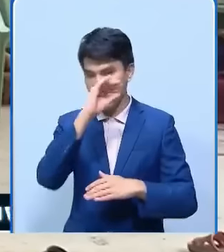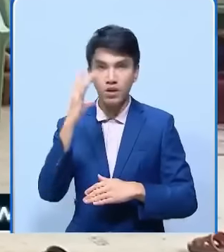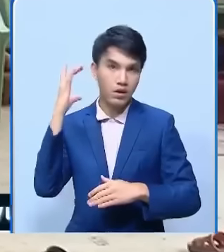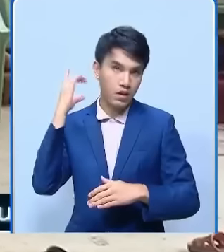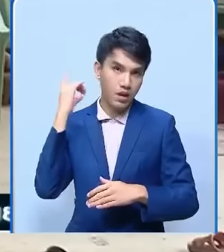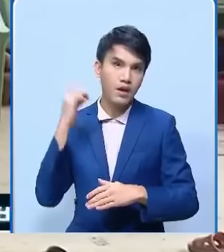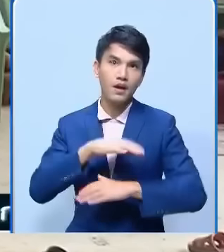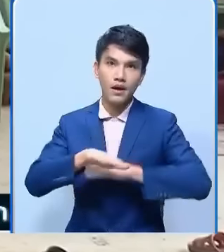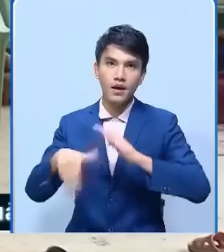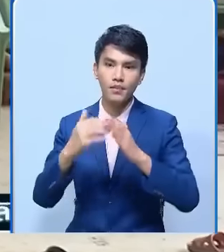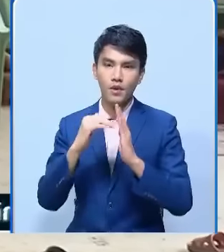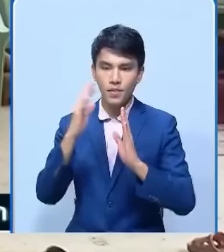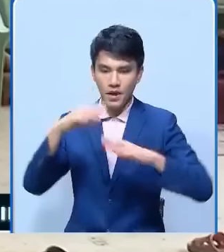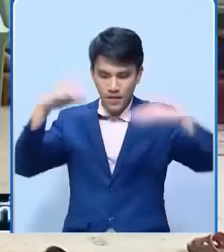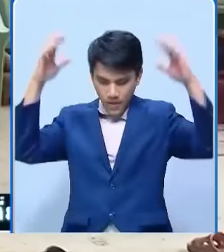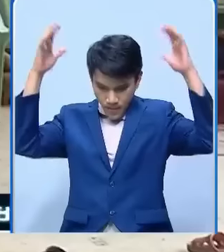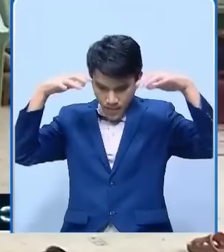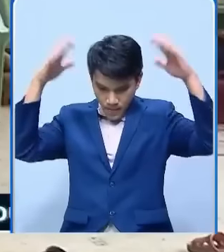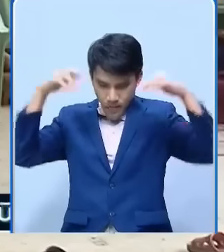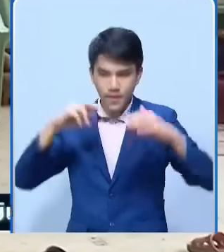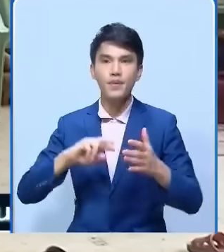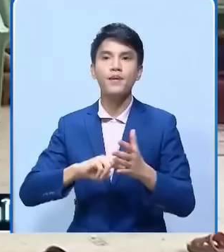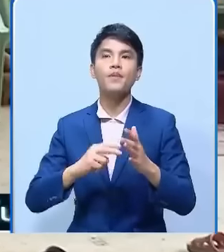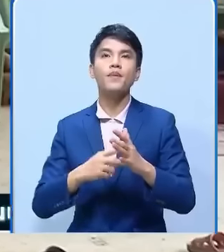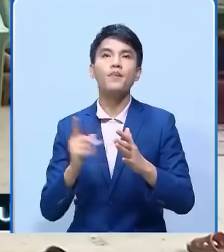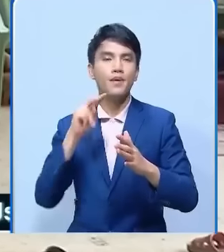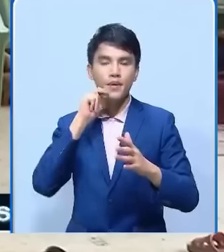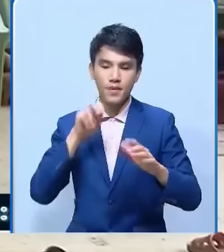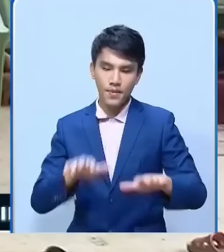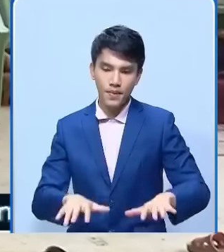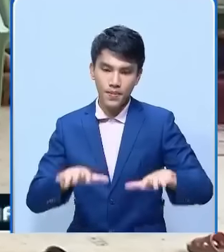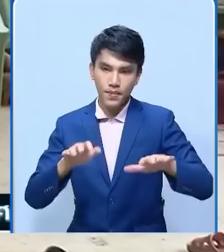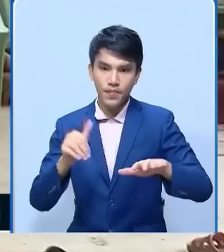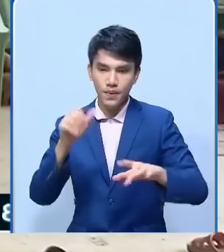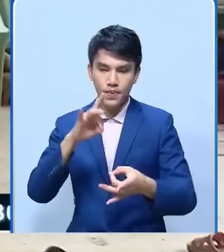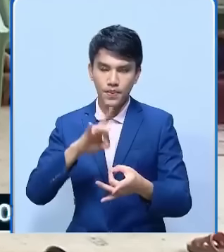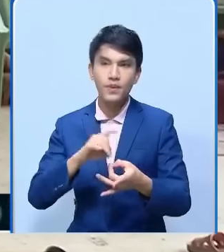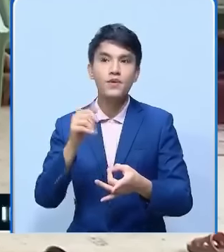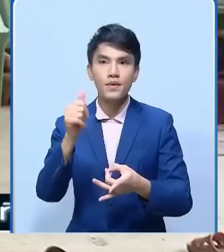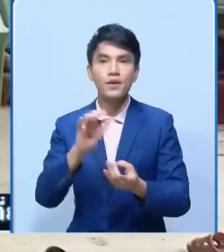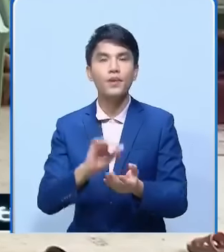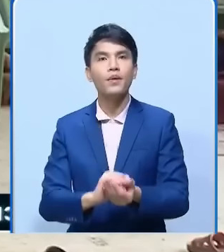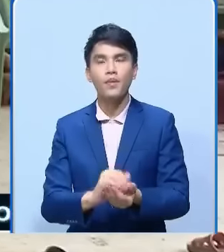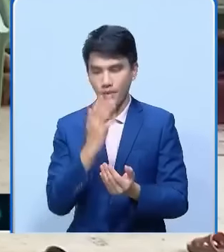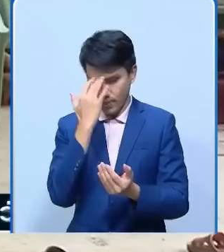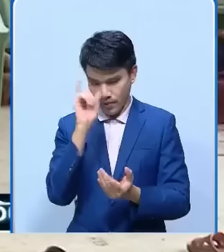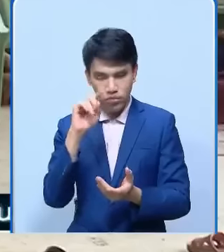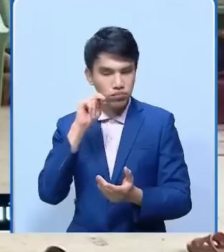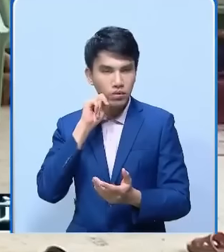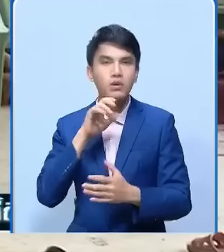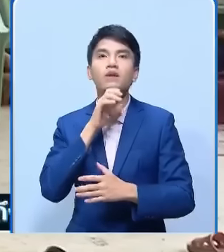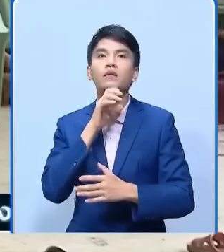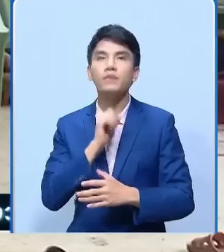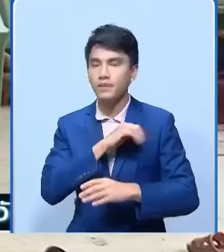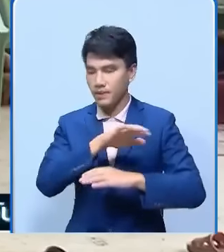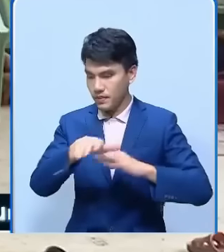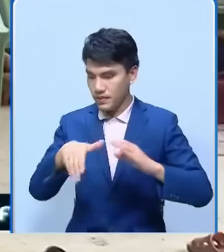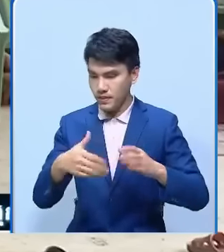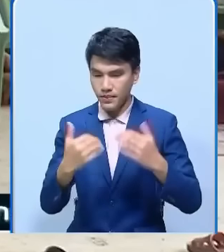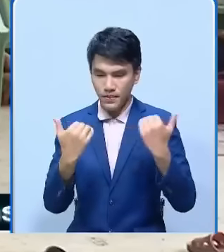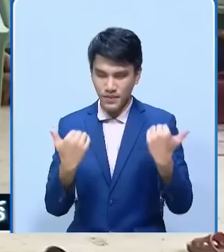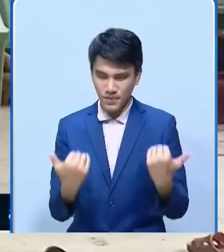พื้นที่ในภาคเหนือมีฝนตกหนักนะครับซึ่งหมายความว่าอาจจะมีน้ำเข้ามาเติมในพื้นที่จังหวัดสุโขทัยได้อีกเพราะว่าน้ำของเก่าที่มีอยู่นั้นต้องใช้เวลาในการ